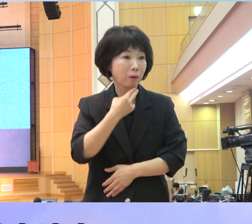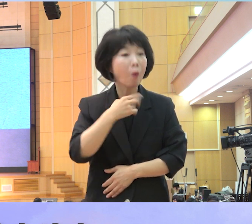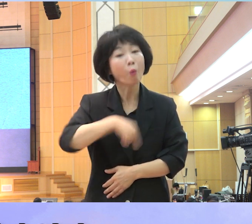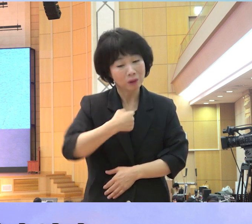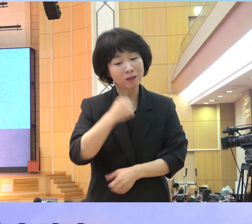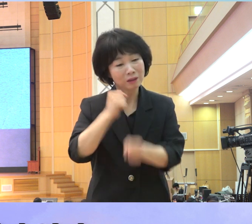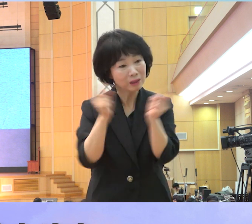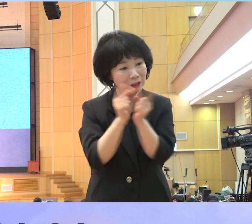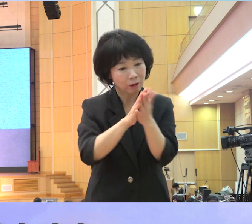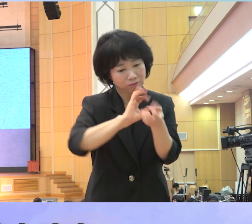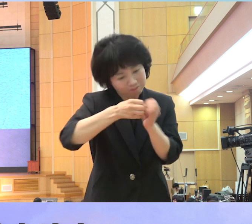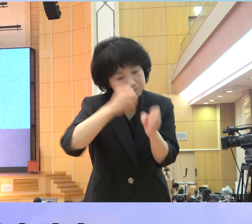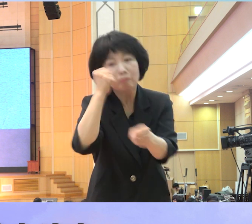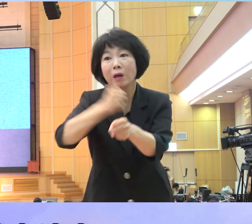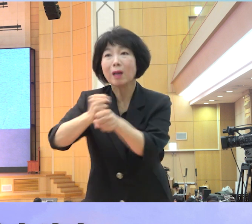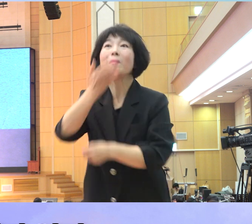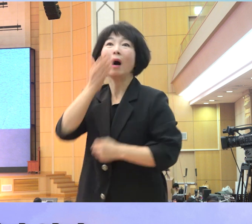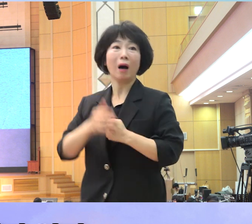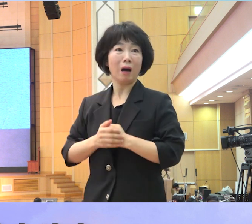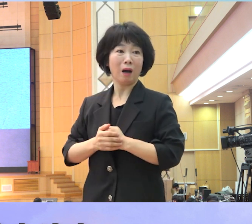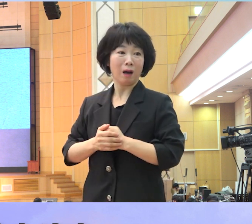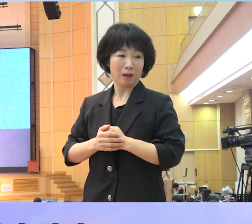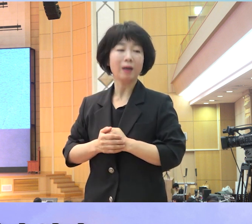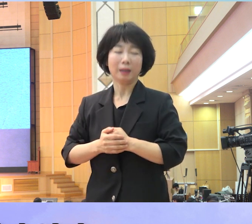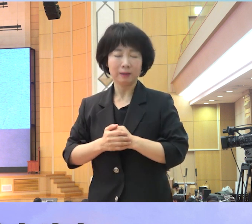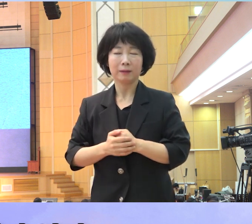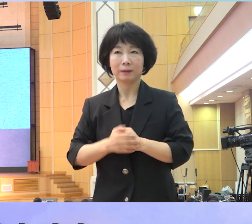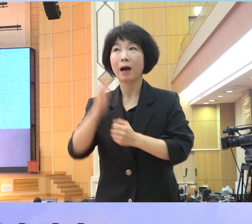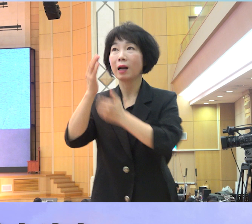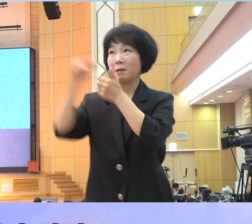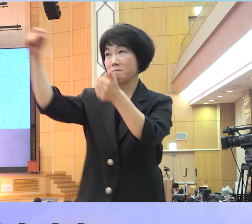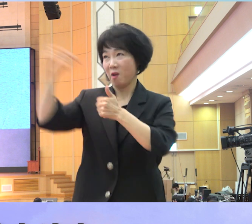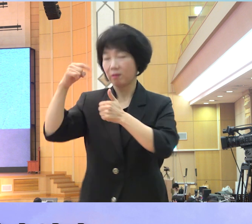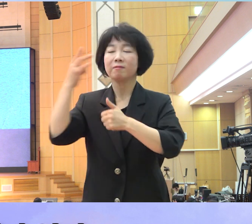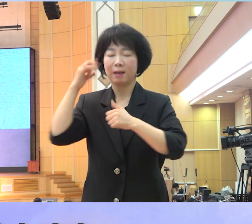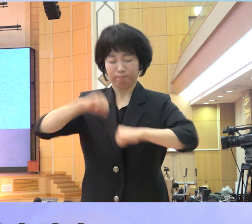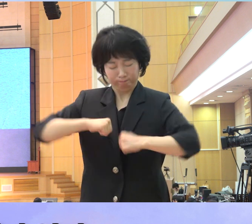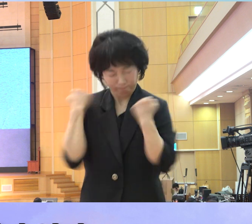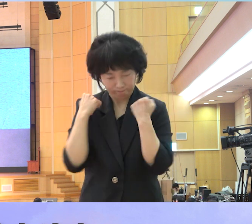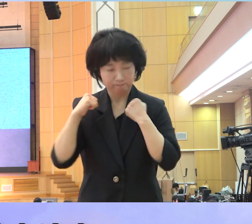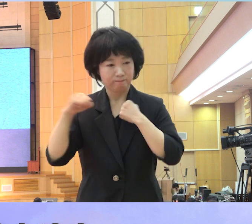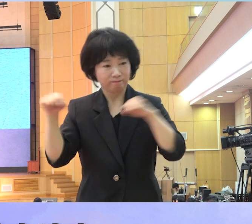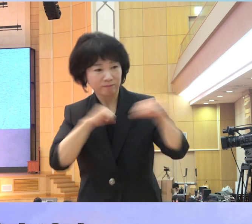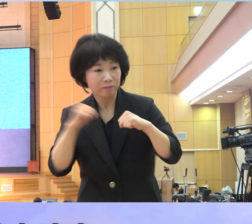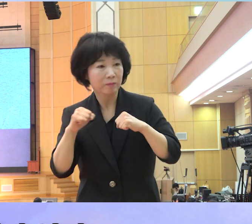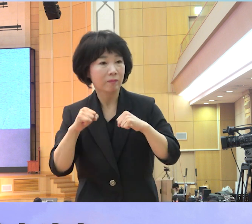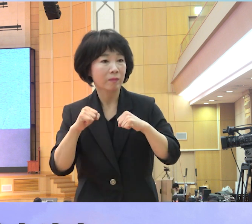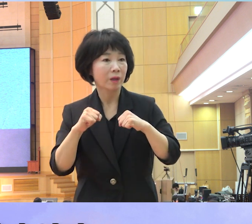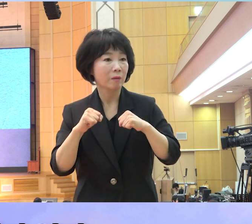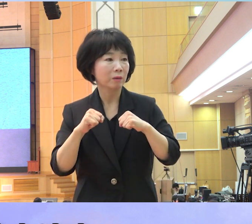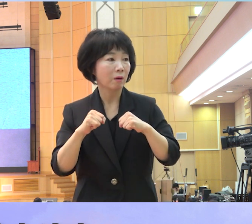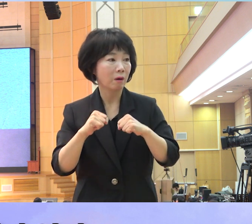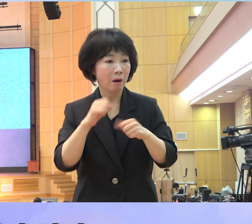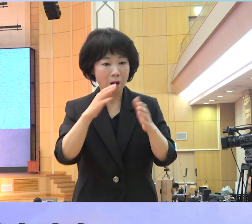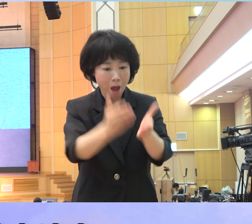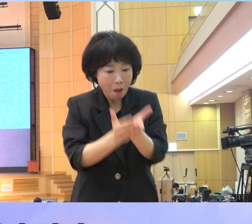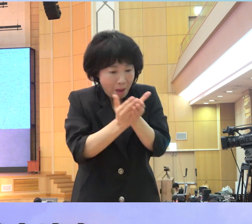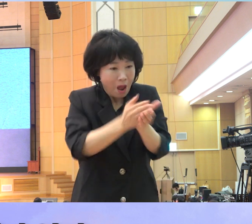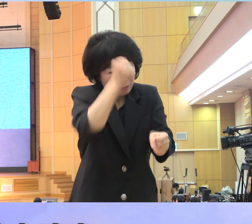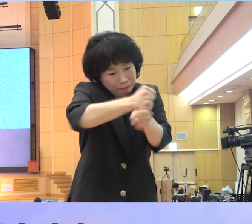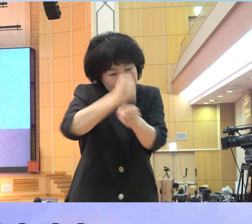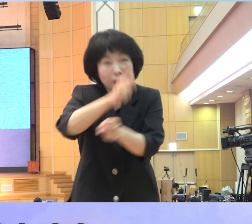돈 들어서, 내가 힘들여서, 내 시간 들여서, 예를 들어서 한 60년쯤 지난